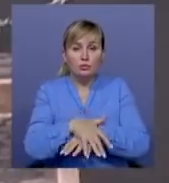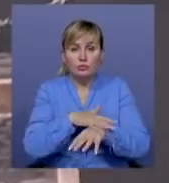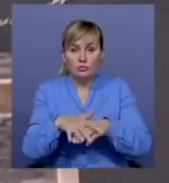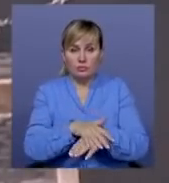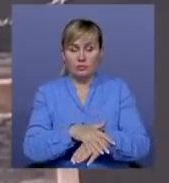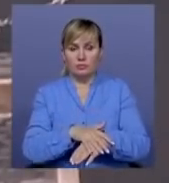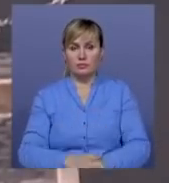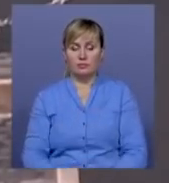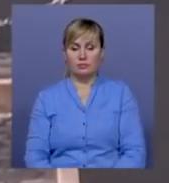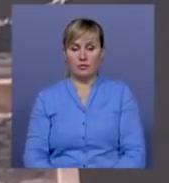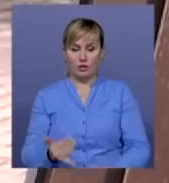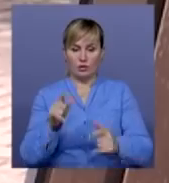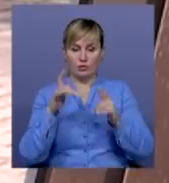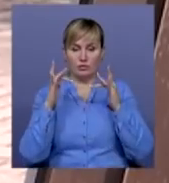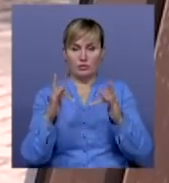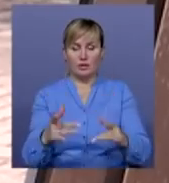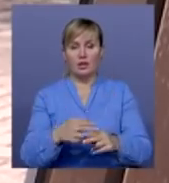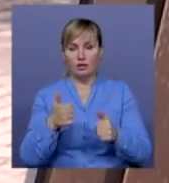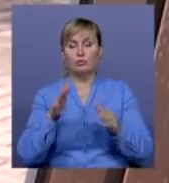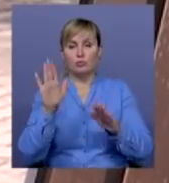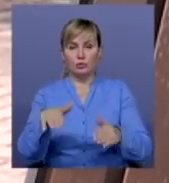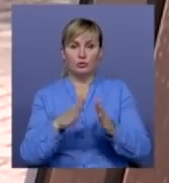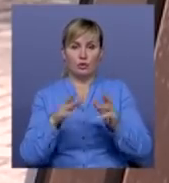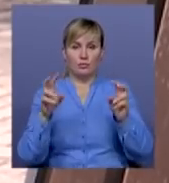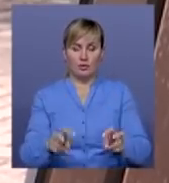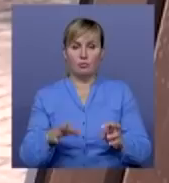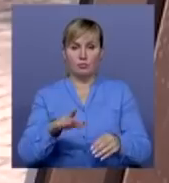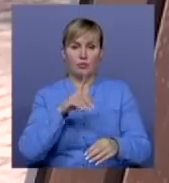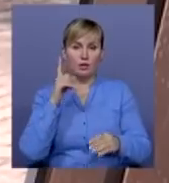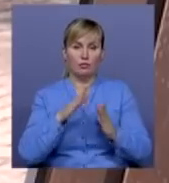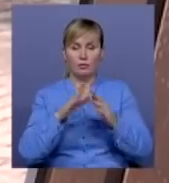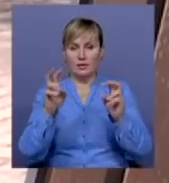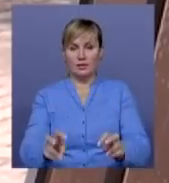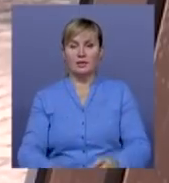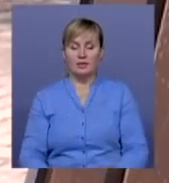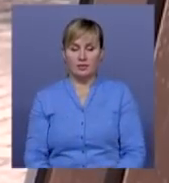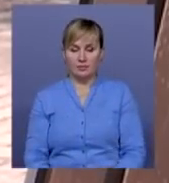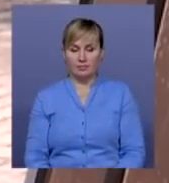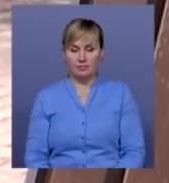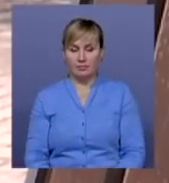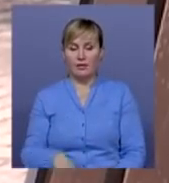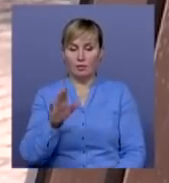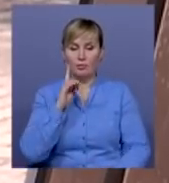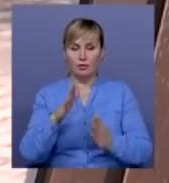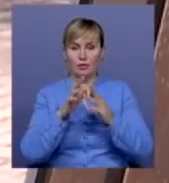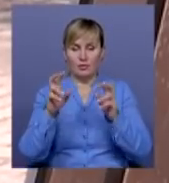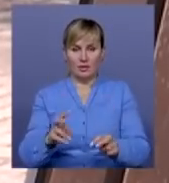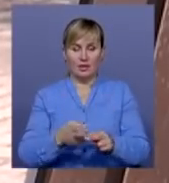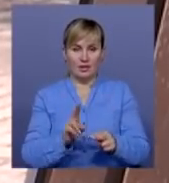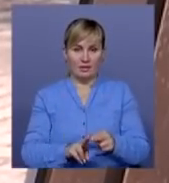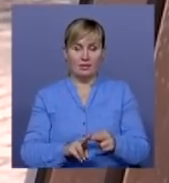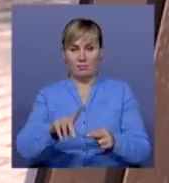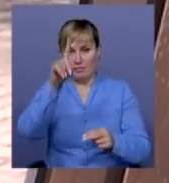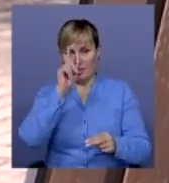Везде сейчас нет. Но это и хорошо. Пусть сидят, пусть молодежь дома сидит. Пусть молодежь дома сидит, это уж